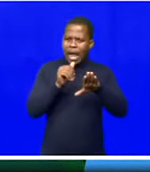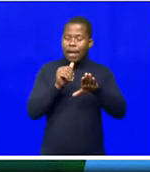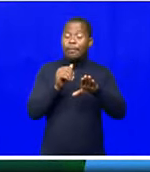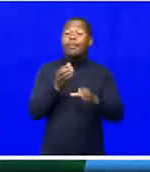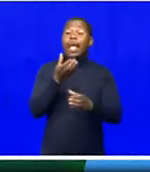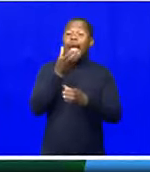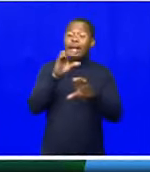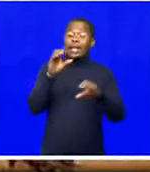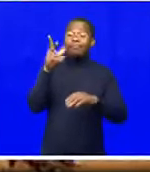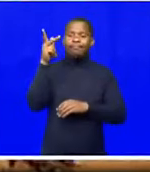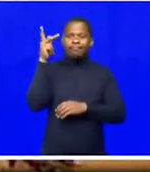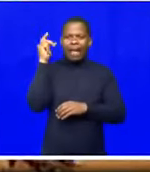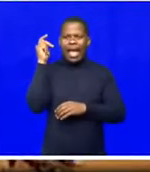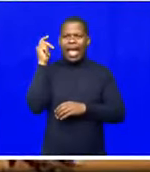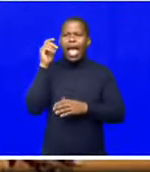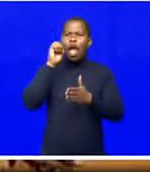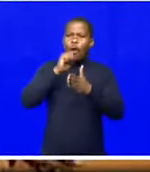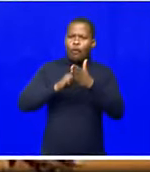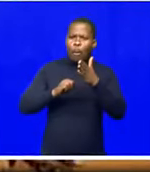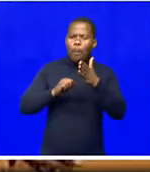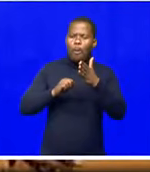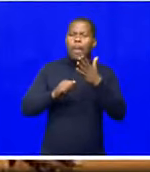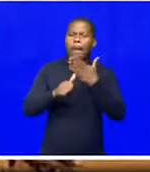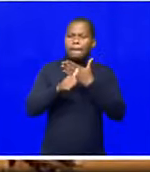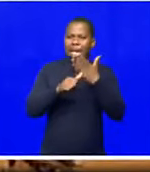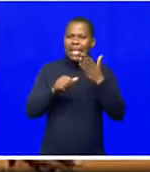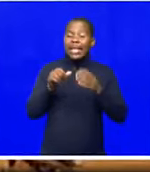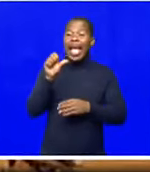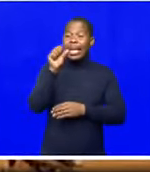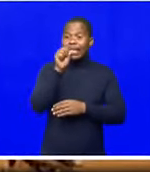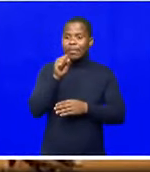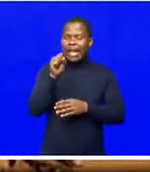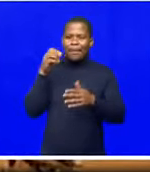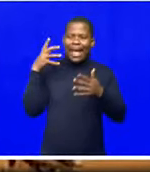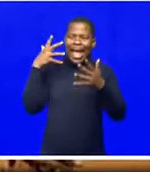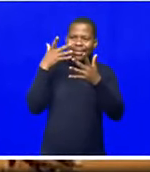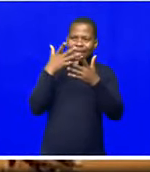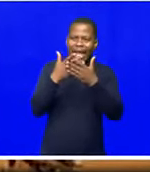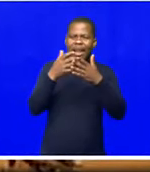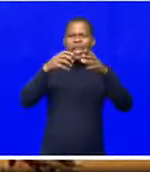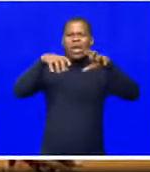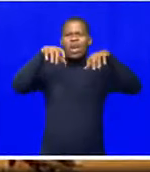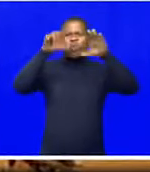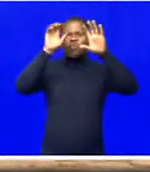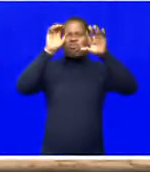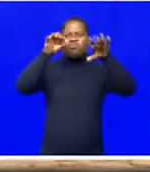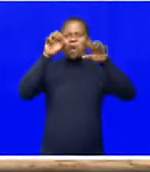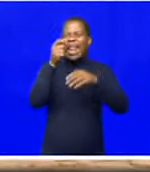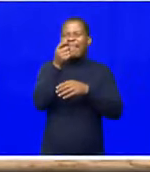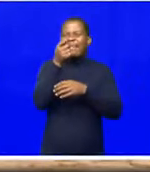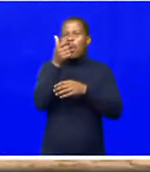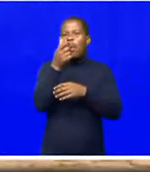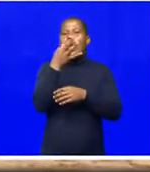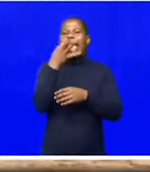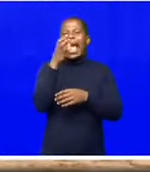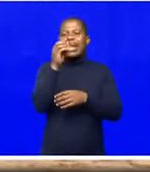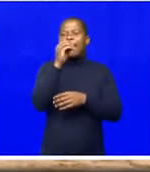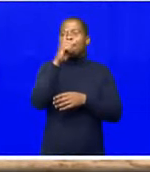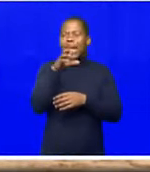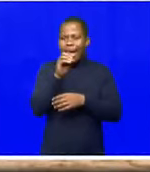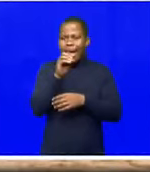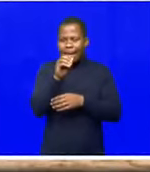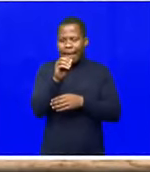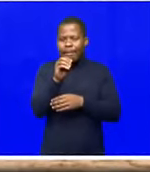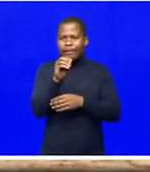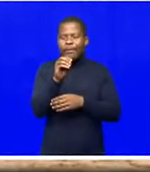eveni laseKenya kusukela ngenyanga yenyoni kulomnyaka timvula letehlako tingephansi kwalokulinganiselwa